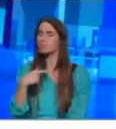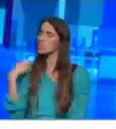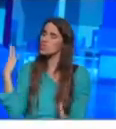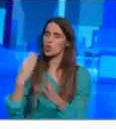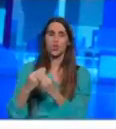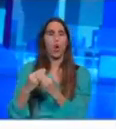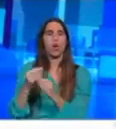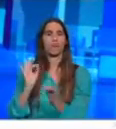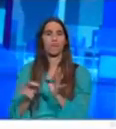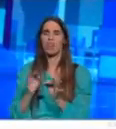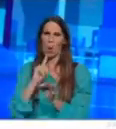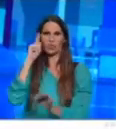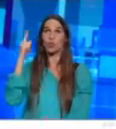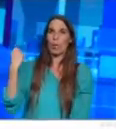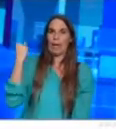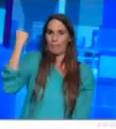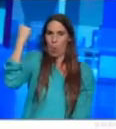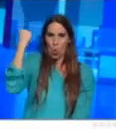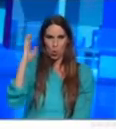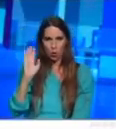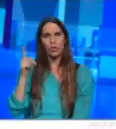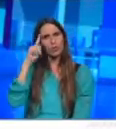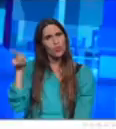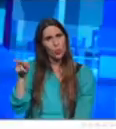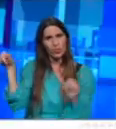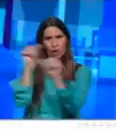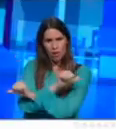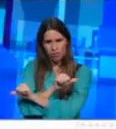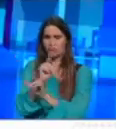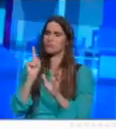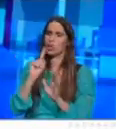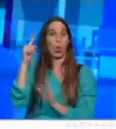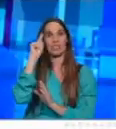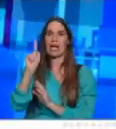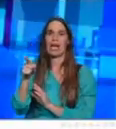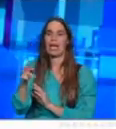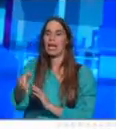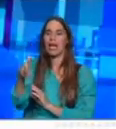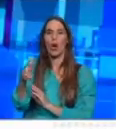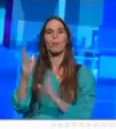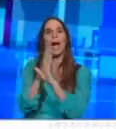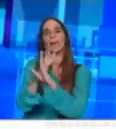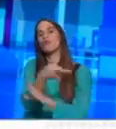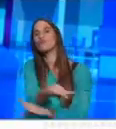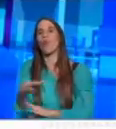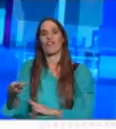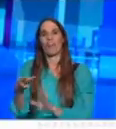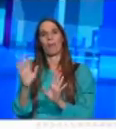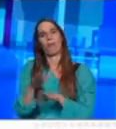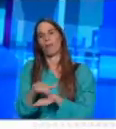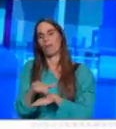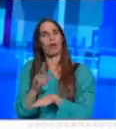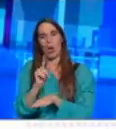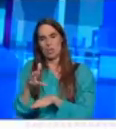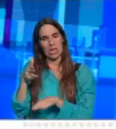בגלל שאני חושבת שהוא גיבור, אני לא חושבת שהוא גיבור, אני חושבת שהוא שגה, אני לא חושבת שצריך לראות במחבלים מנוטרלים. מהצד השני, לא